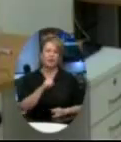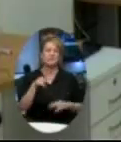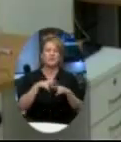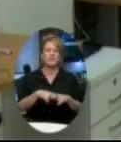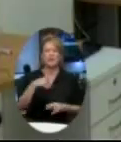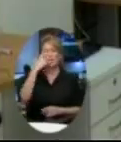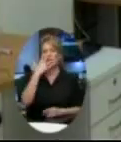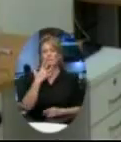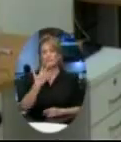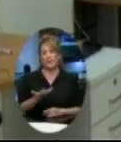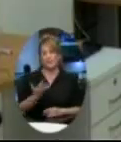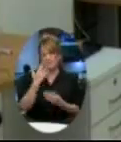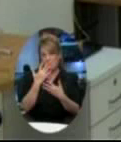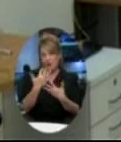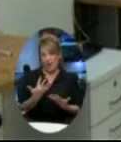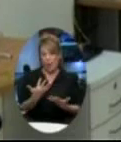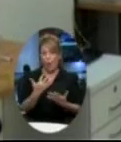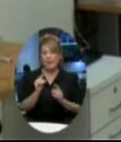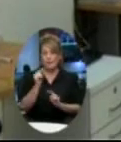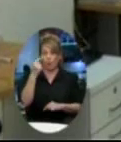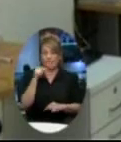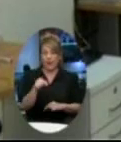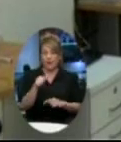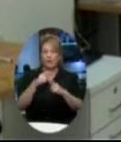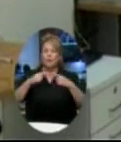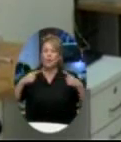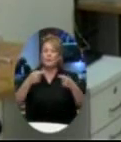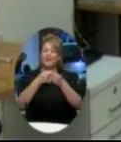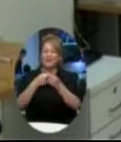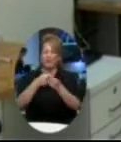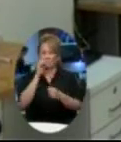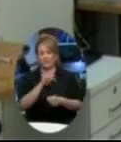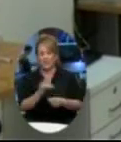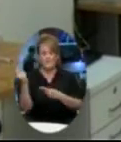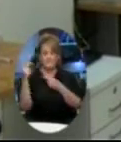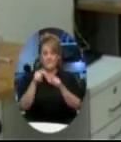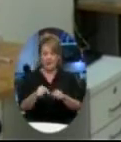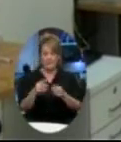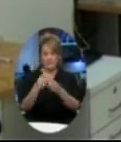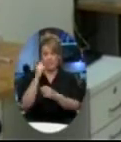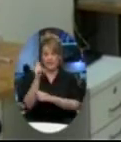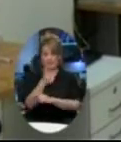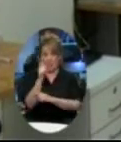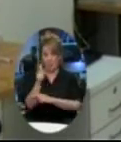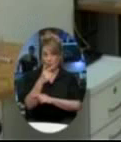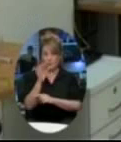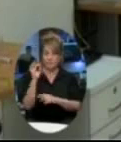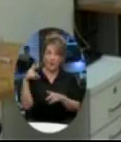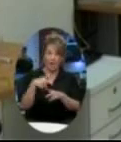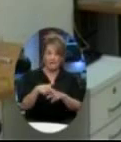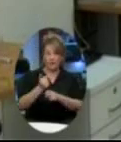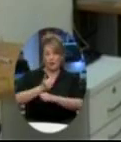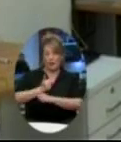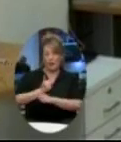ברור לנו שהתופעה שכל מיני ארגוני דה-לגיטימציה מגיעים לשטח עם מצלמות כדי להפריע לחיילי צה"ל ולא